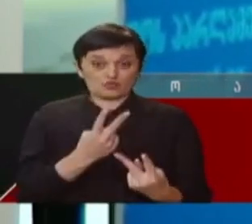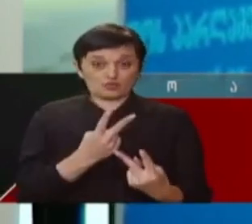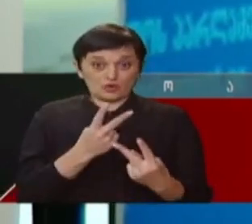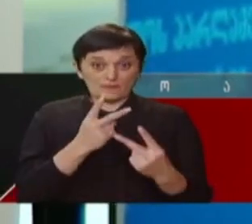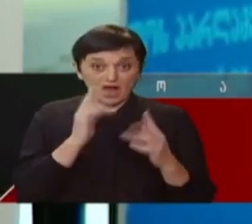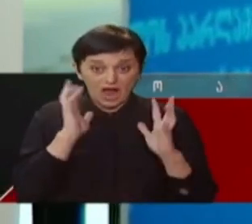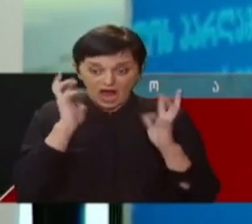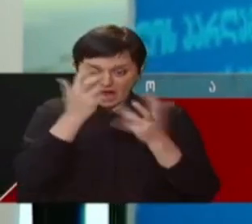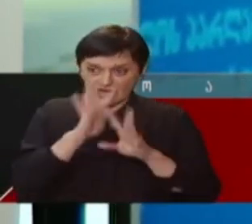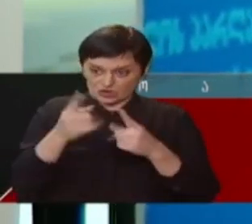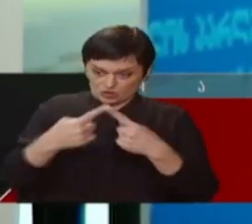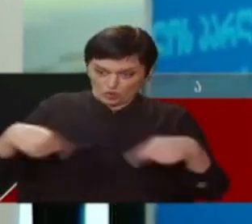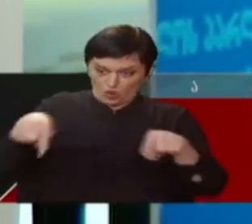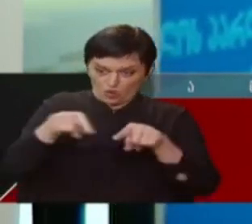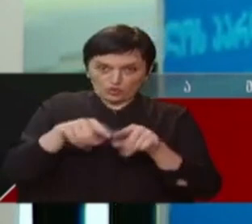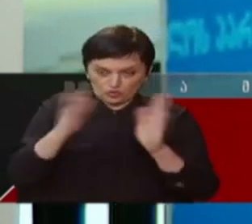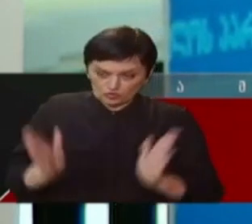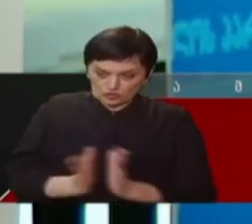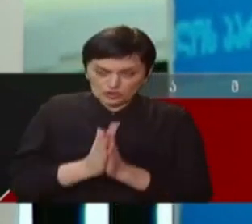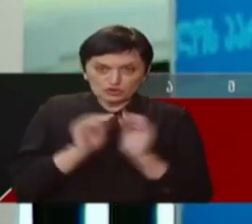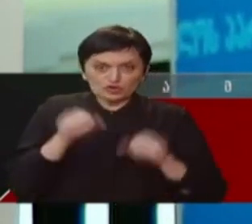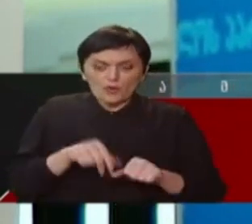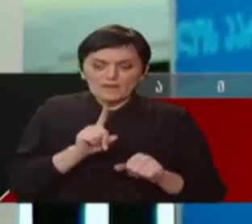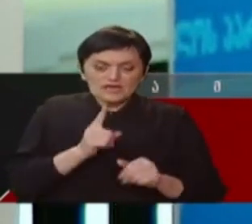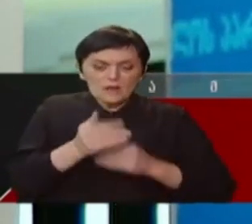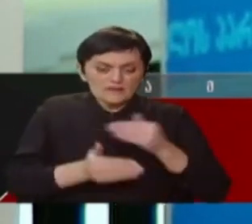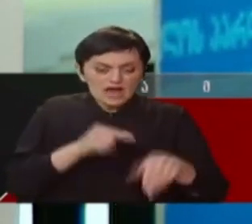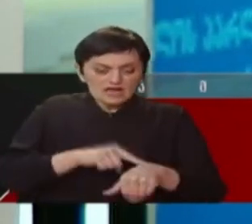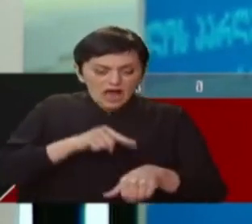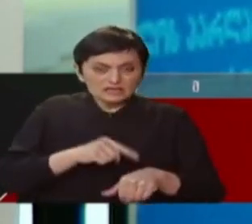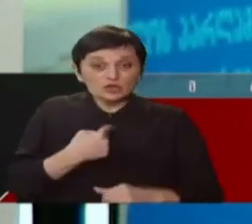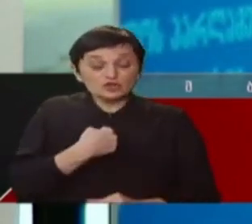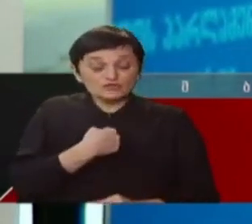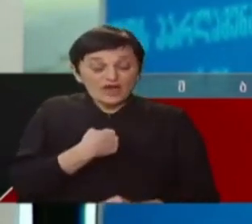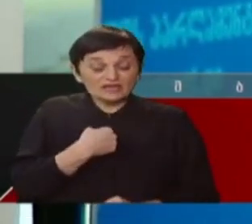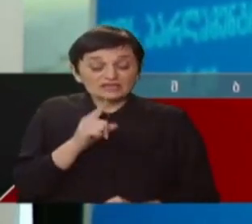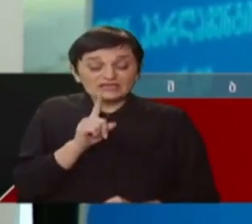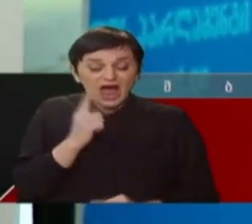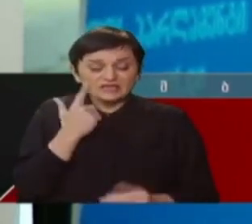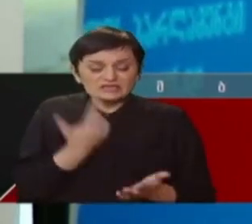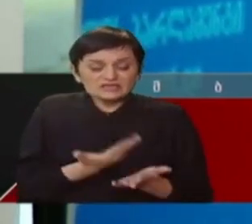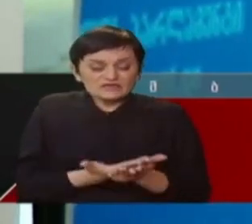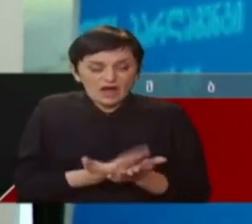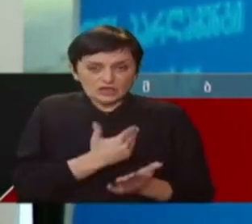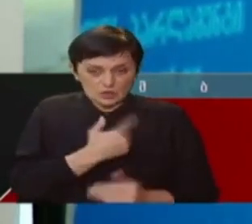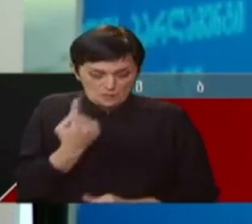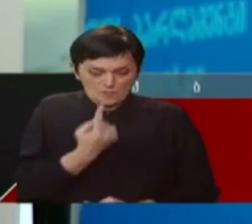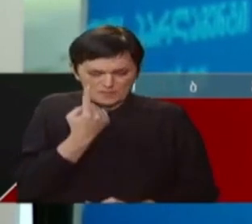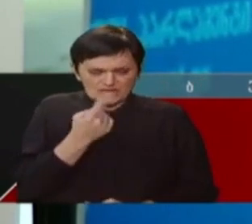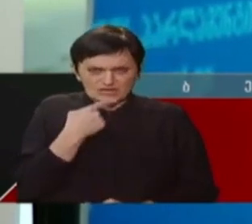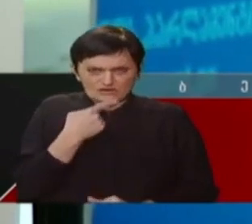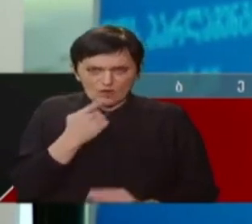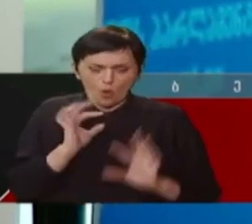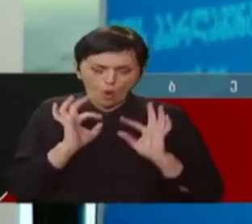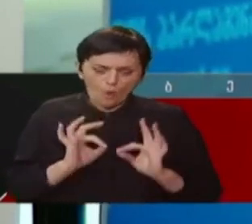ხალხის ერთობლიობას, შეუძლებელია აქ რამე პერსპექტივის განცდა არსებობდეს და ჩვენ გვინდა რაღაც თვალსაზრისით, რომ პირველად აი ყველა ხო ამბობს, რომ